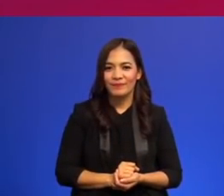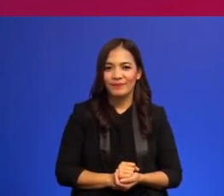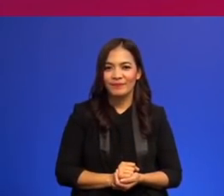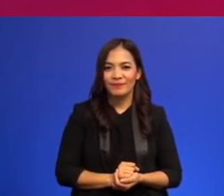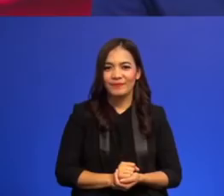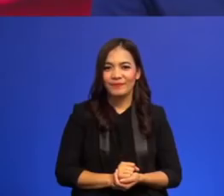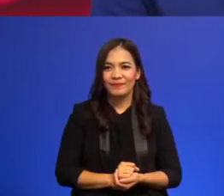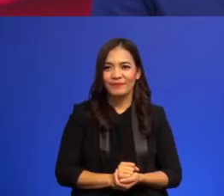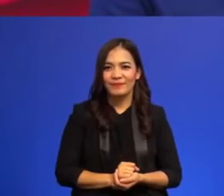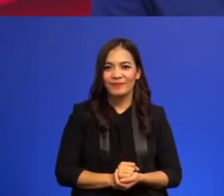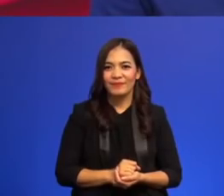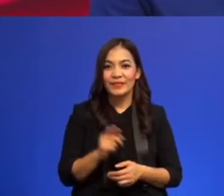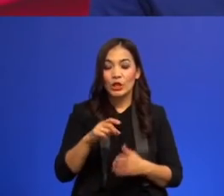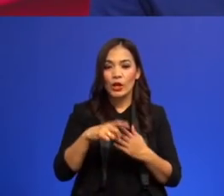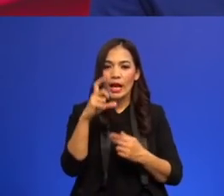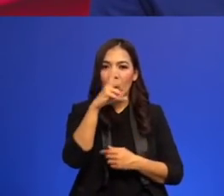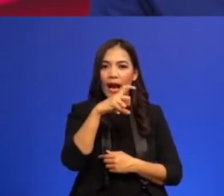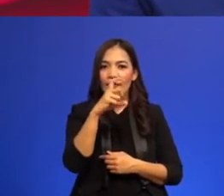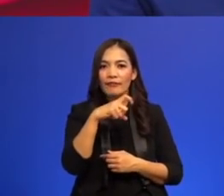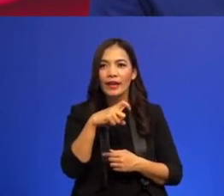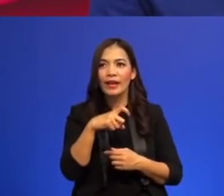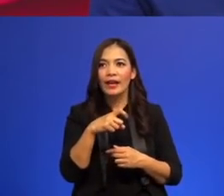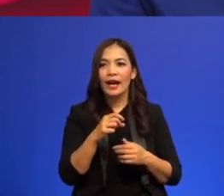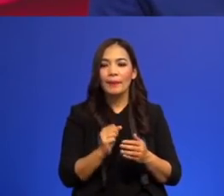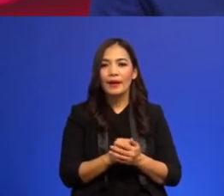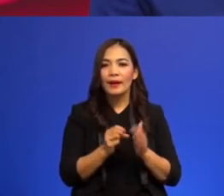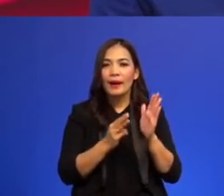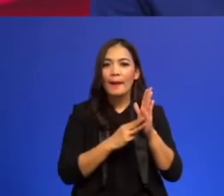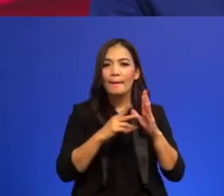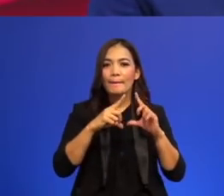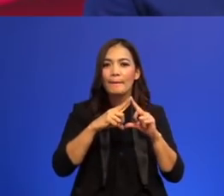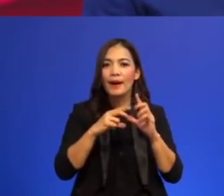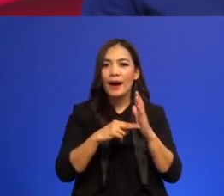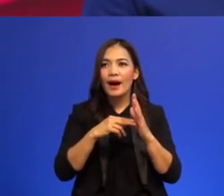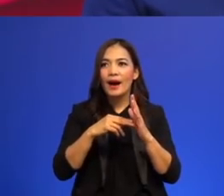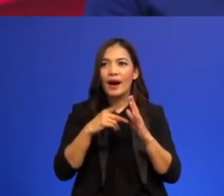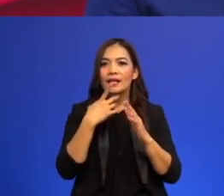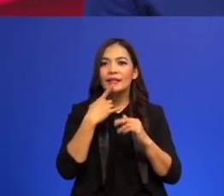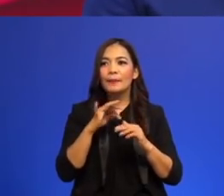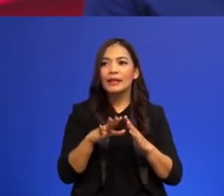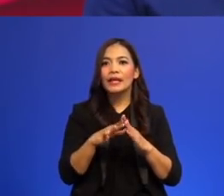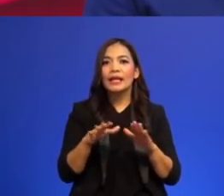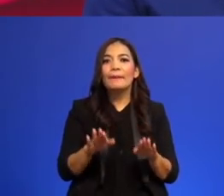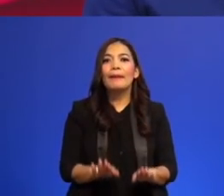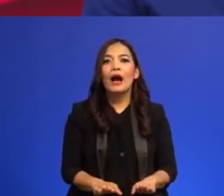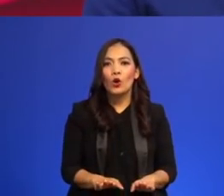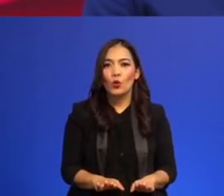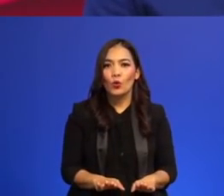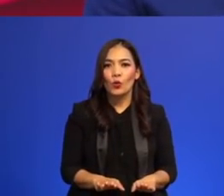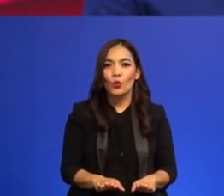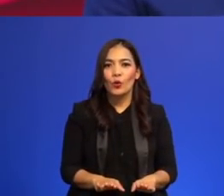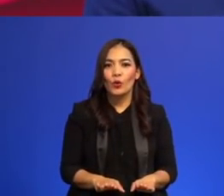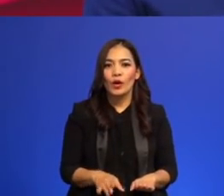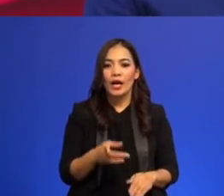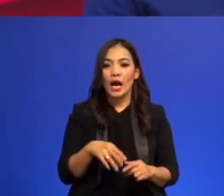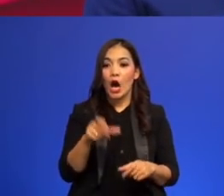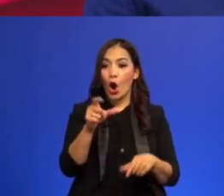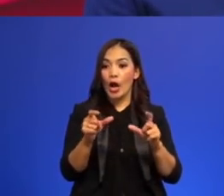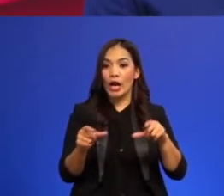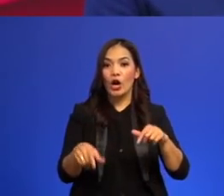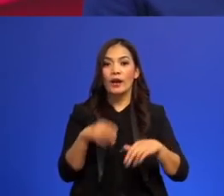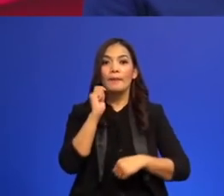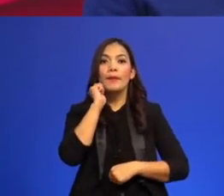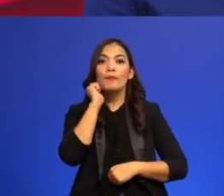Di daerah itu ada kafe judulnya Kafe Mangku. Kafe dipangku. Artinya ada perempuan-perempuan yang